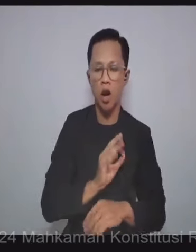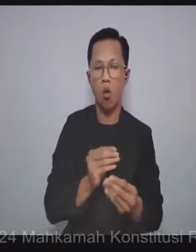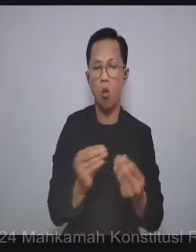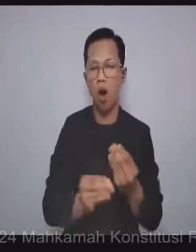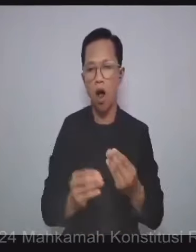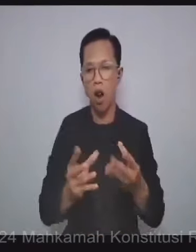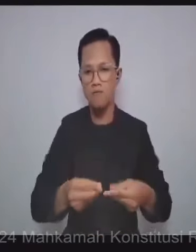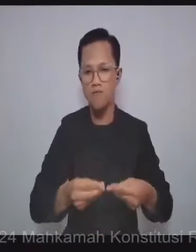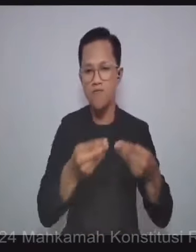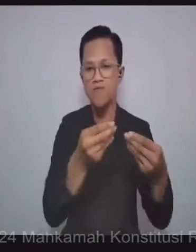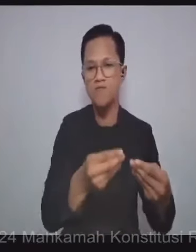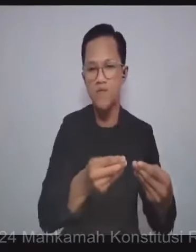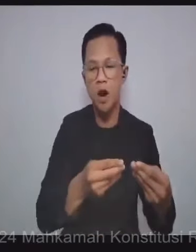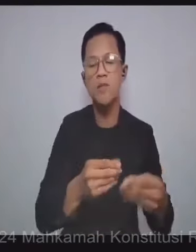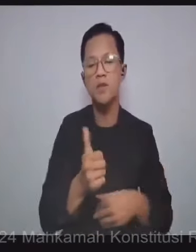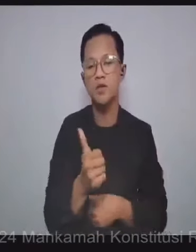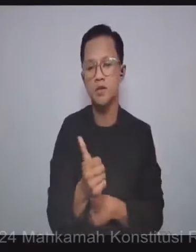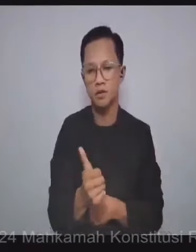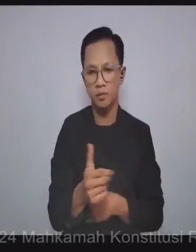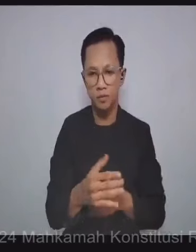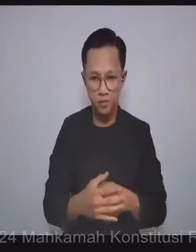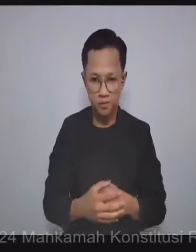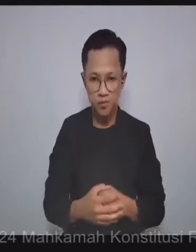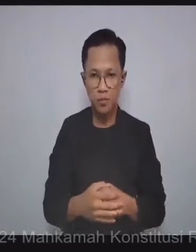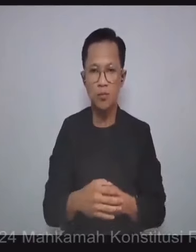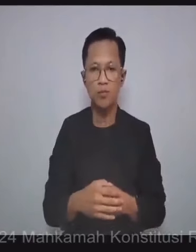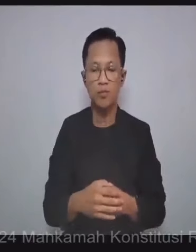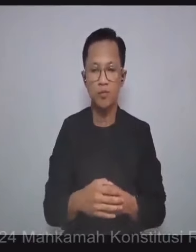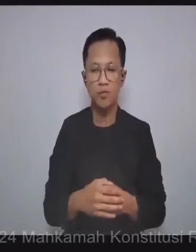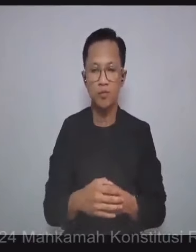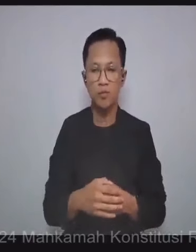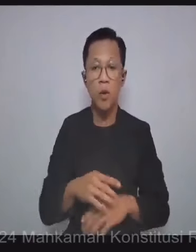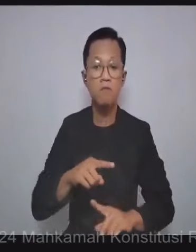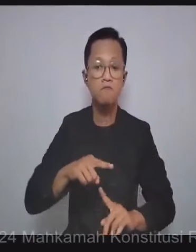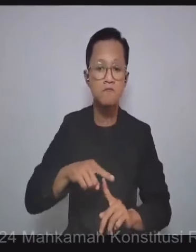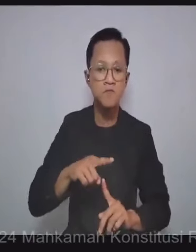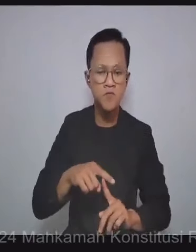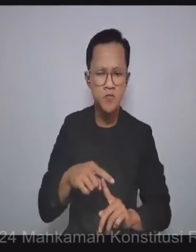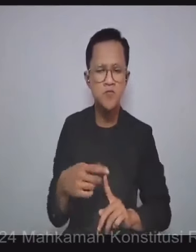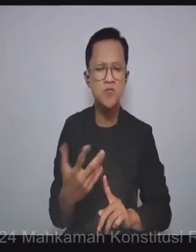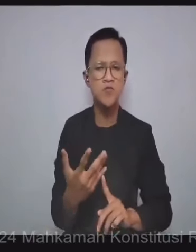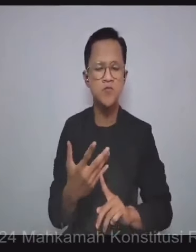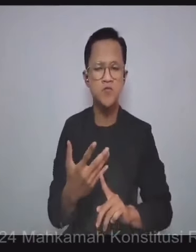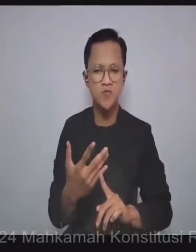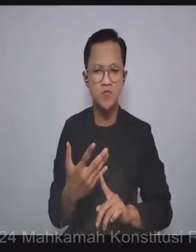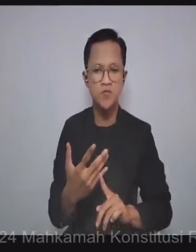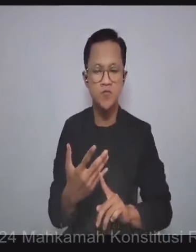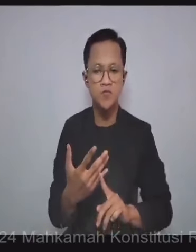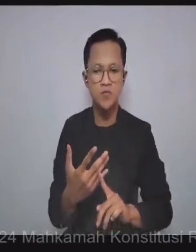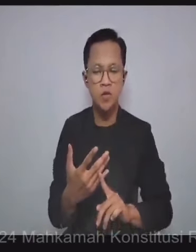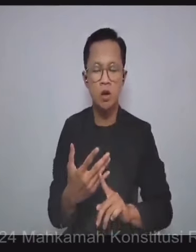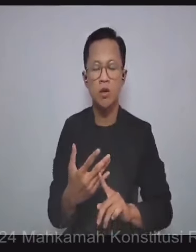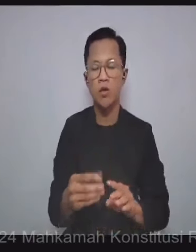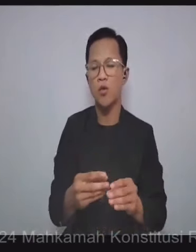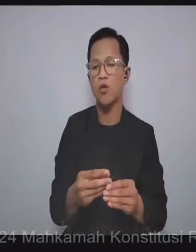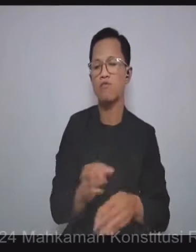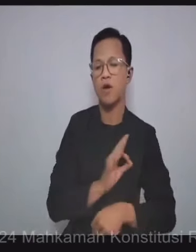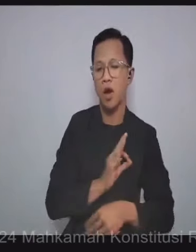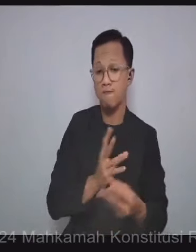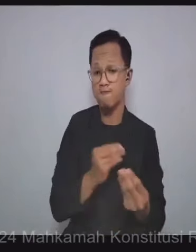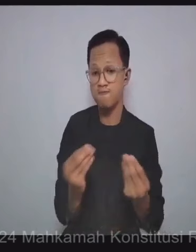sementara itu putusan MK 90 2023 diucapkan pada waktu tahapan pendaftaran bakal Pasangan calon presiden dan wakil presiden dan